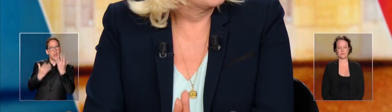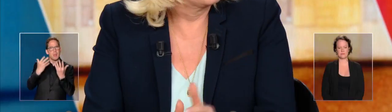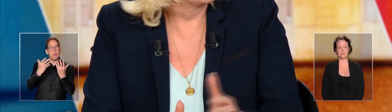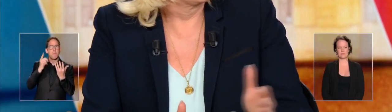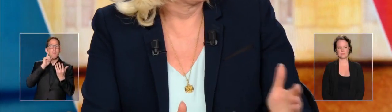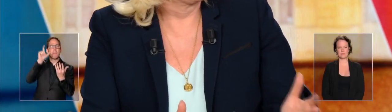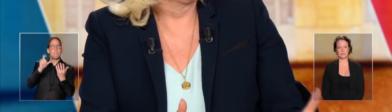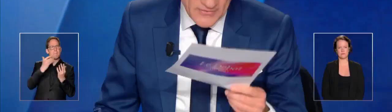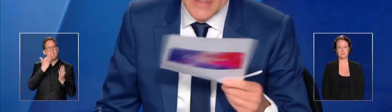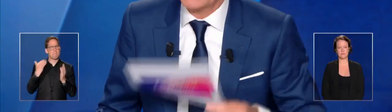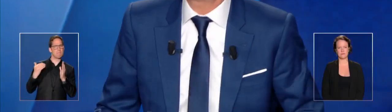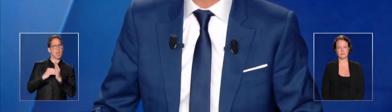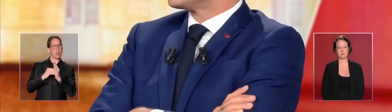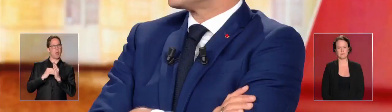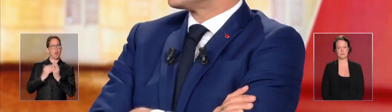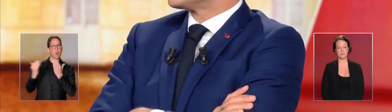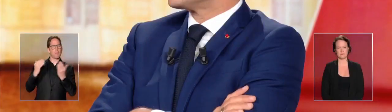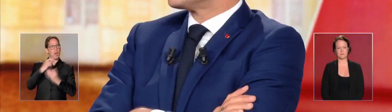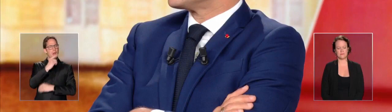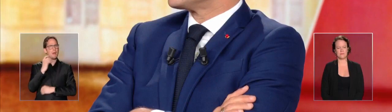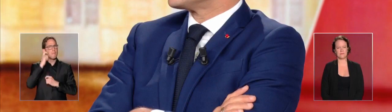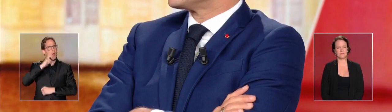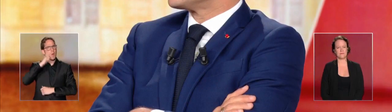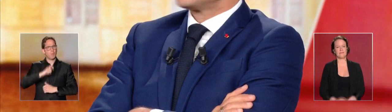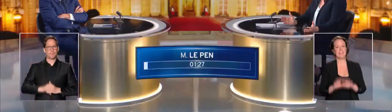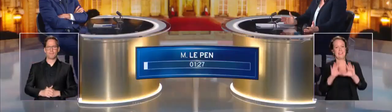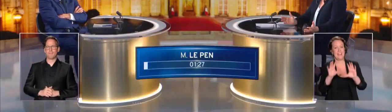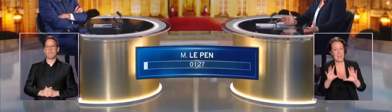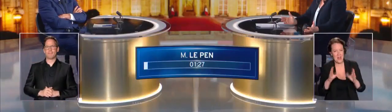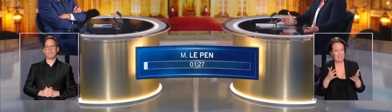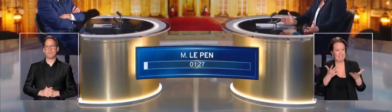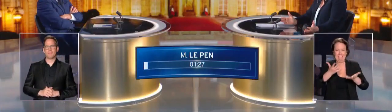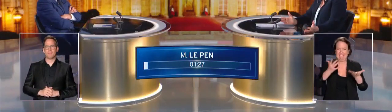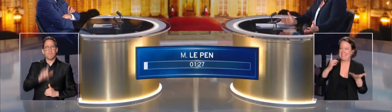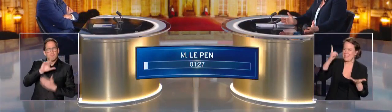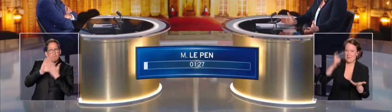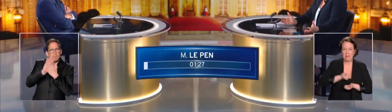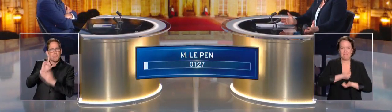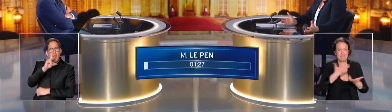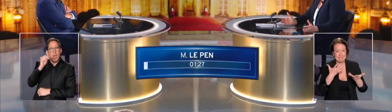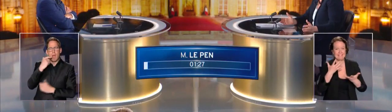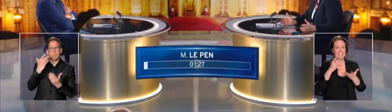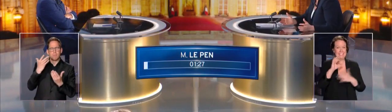meilleure présidente que votre adversaire Emmanuel Macron ? Je vais démarrer avant même que mais ça vous, n'est vous pas avez grave. Démarré sur la musique,